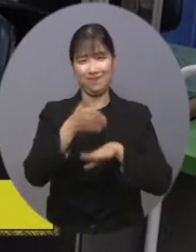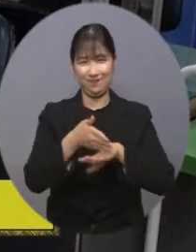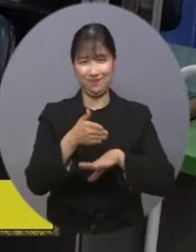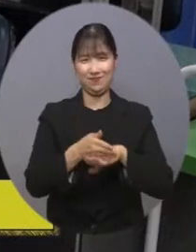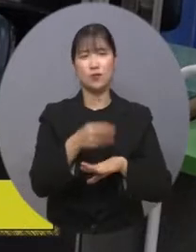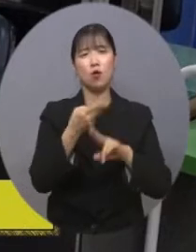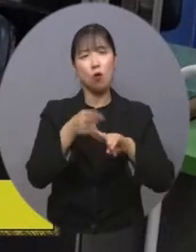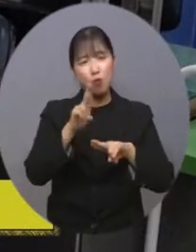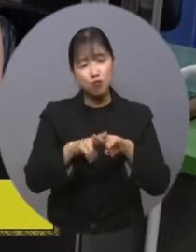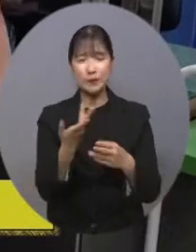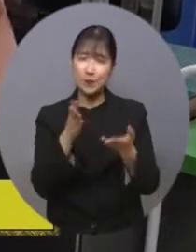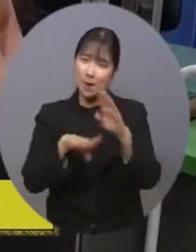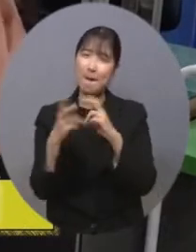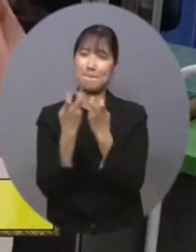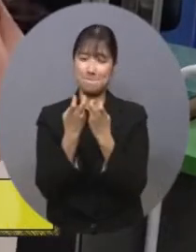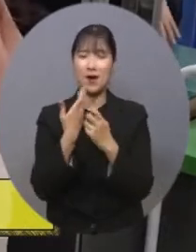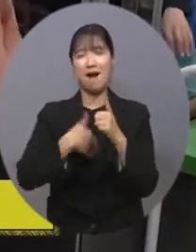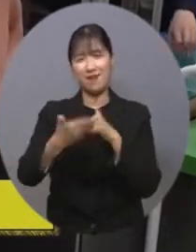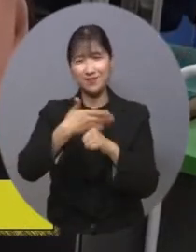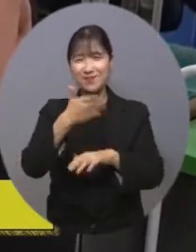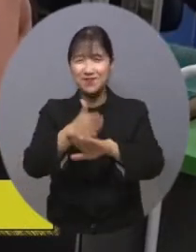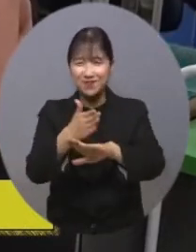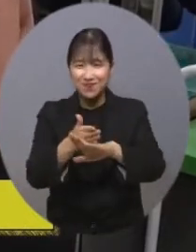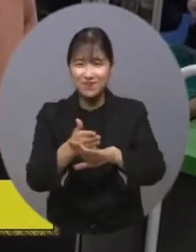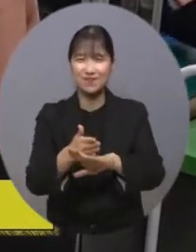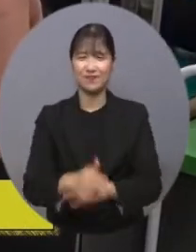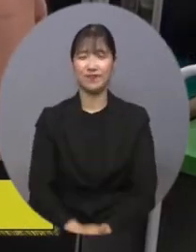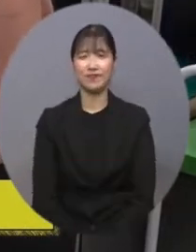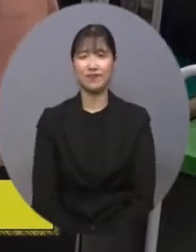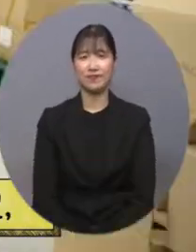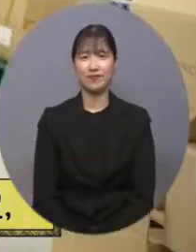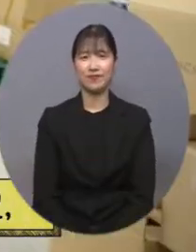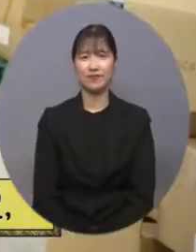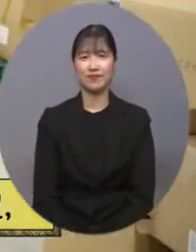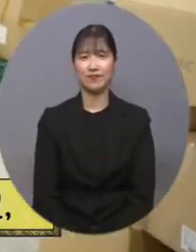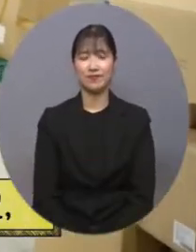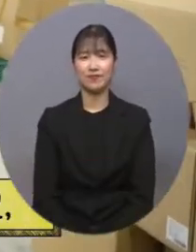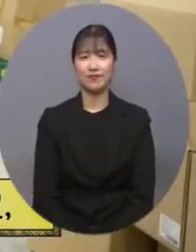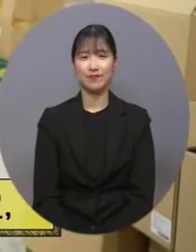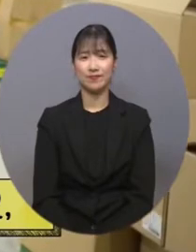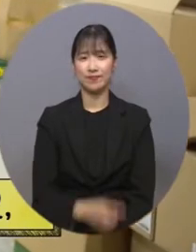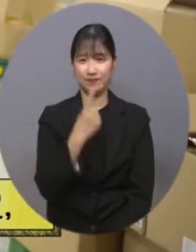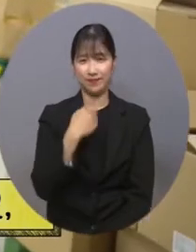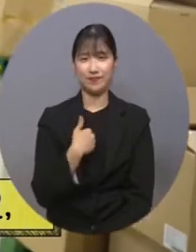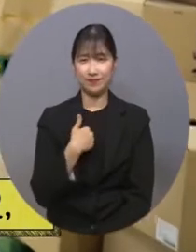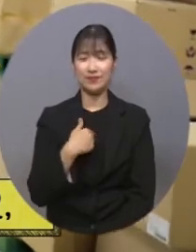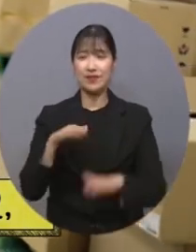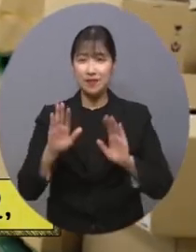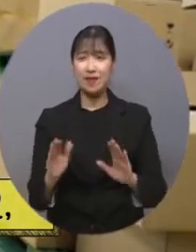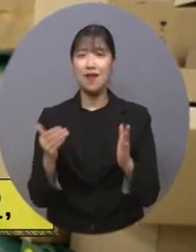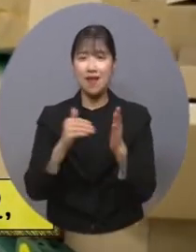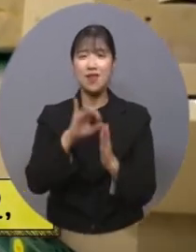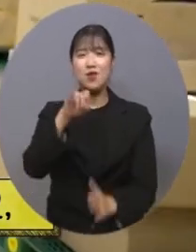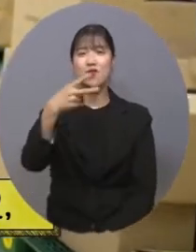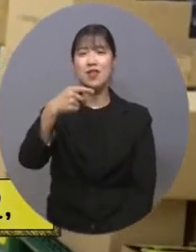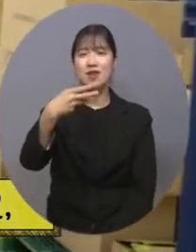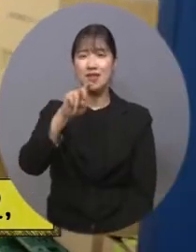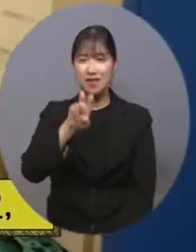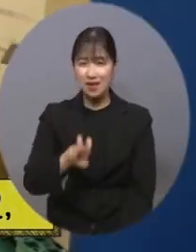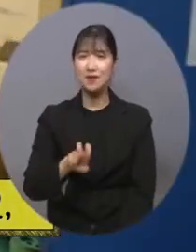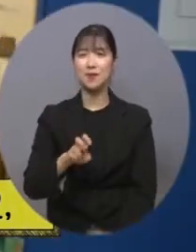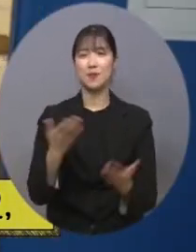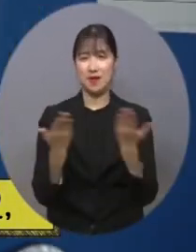선물 포장하는 법도 알려주셔서 너무 감사드립니다. 네, 저는 지금까지 위드림 작업